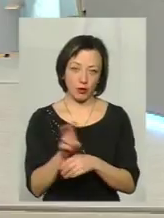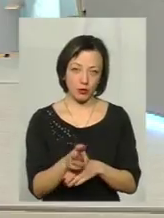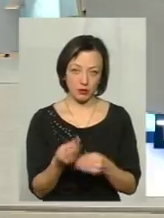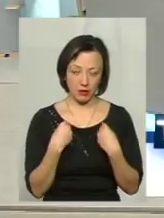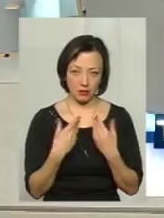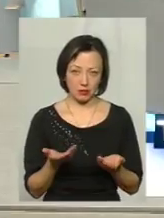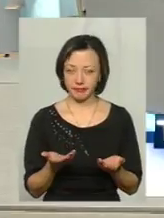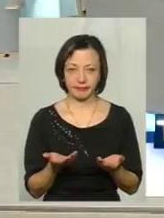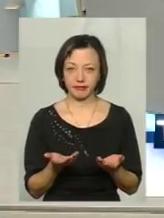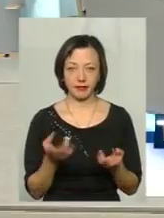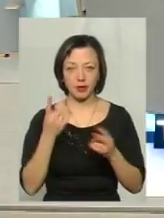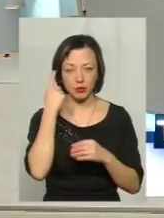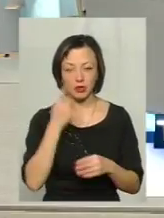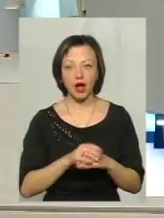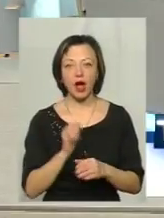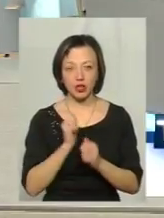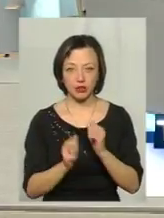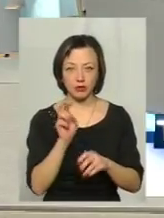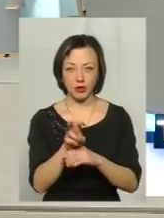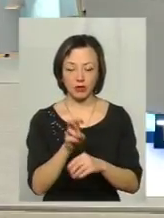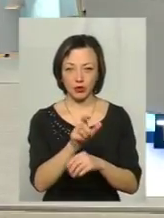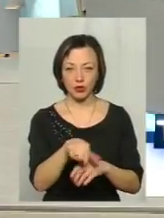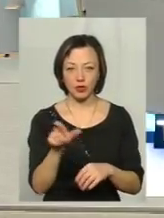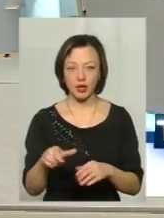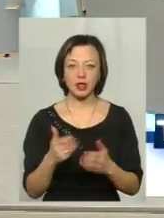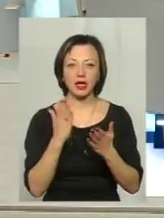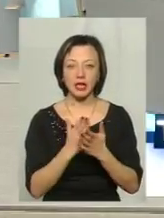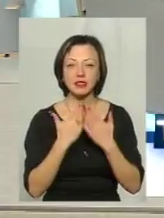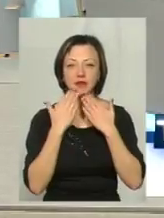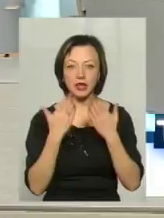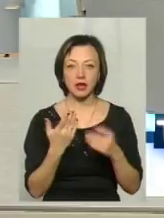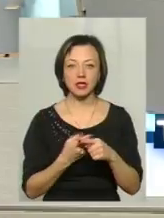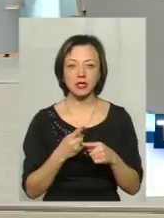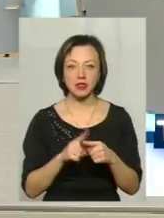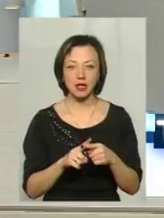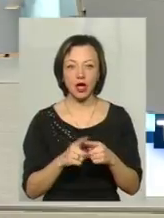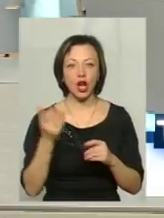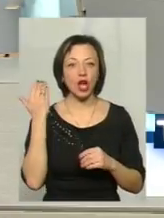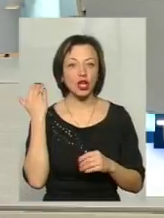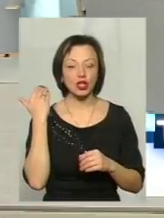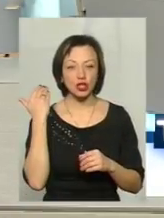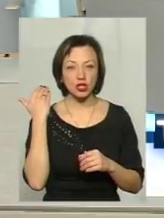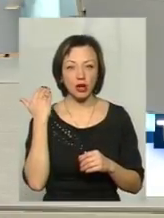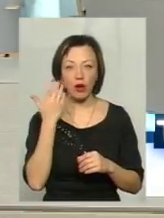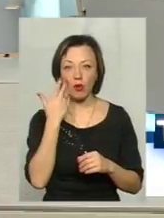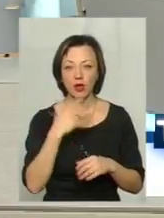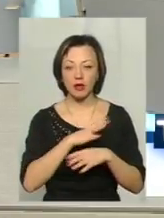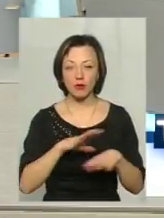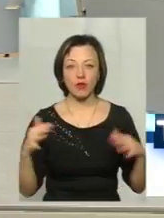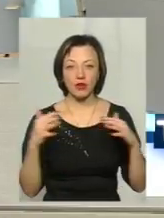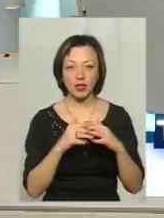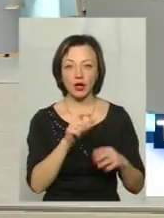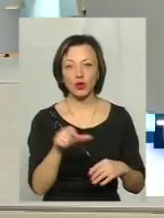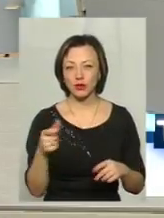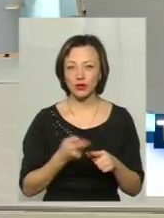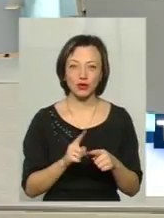дай мені. Тут теж треба розуміти. А приходять часто? Люди питають? Ну, є, звертаються. Зараз це раніше, коли не було війни, знаєте, люди